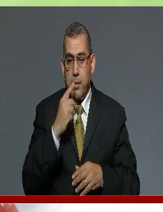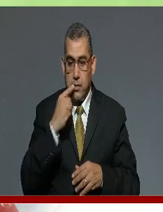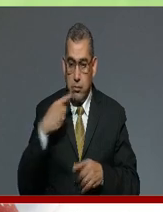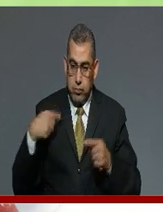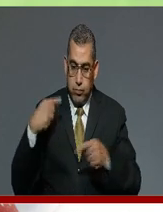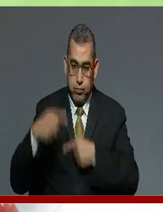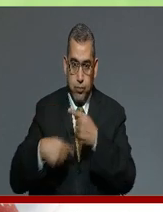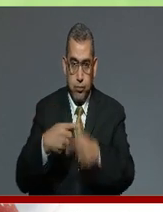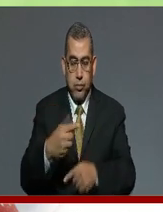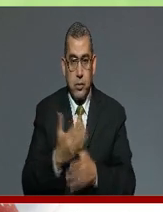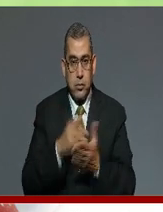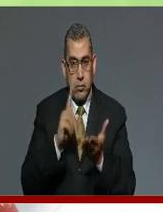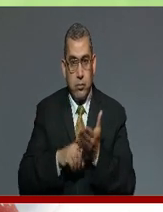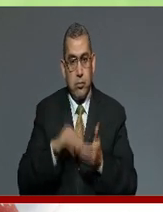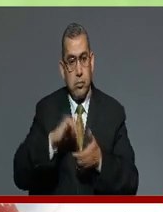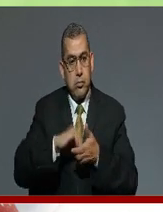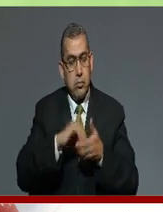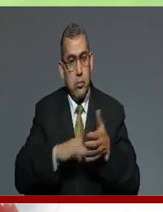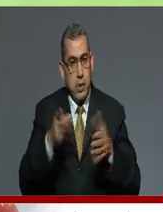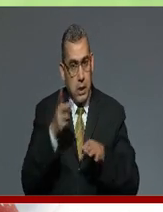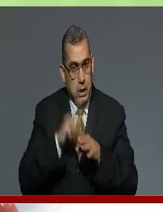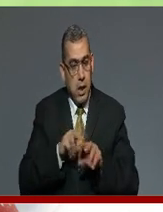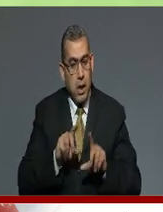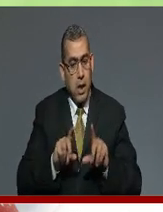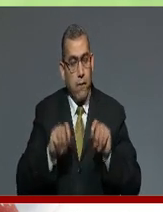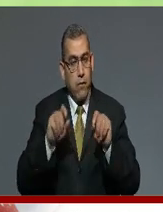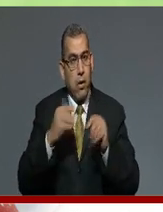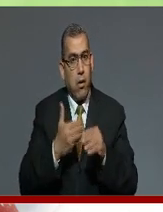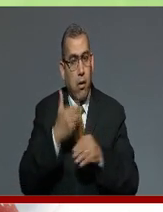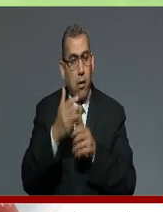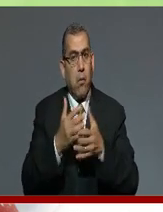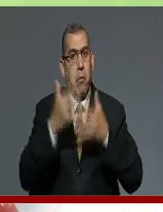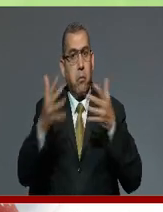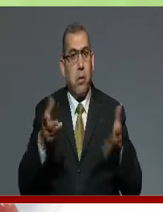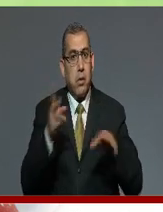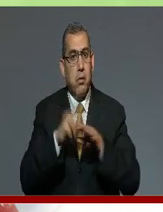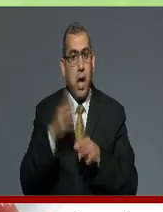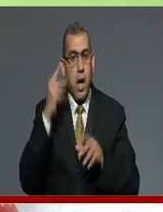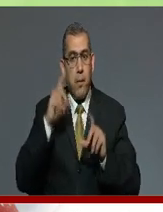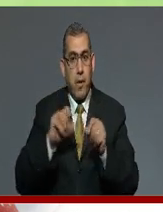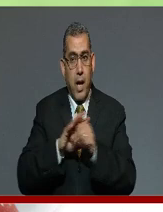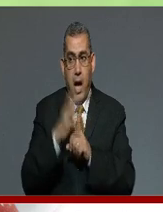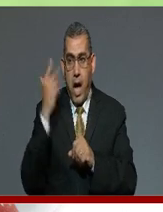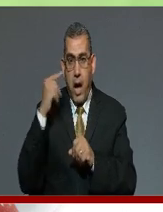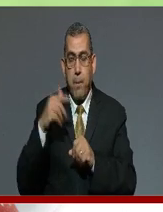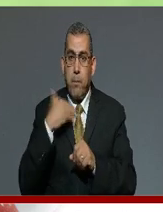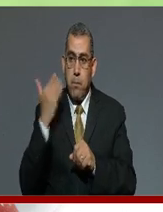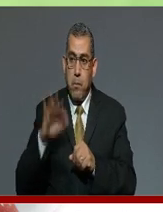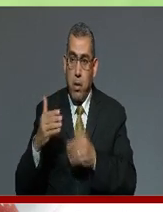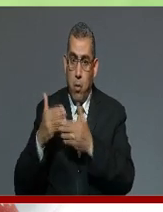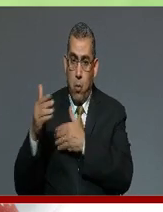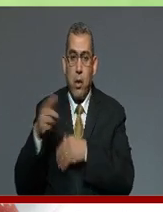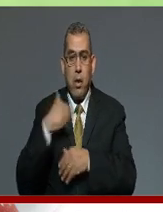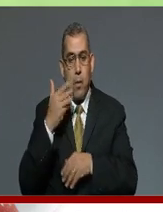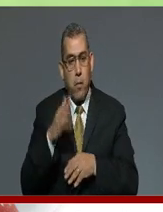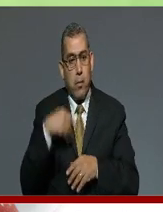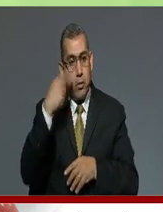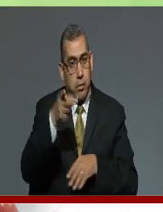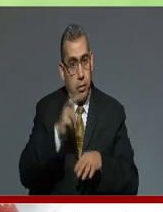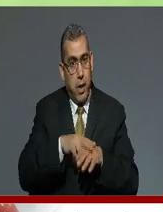المتوقع اننا سوف نواجه جائحه اخرى ربما تقتل اكثر من الاعداد التي قتلتها